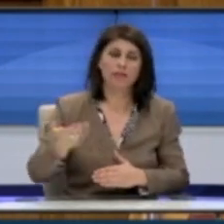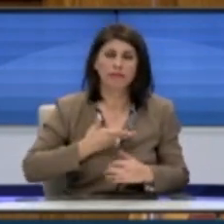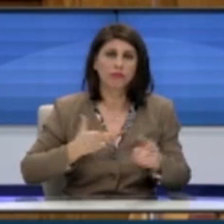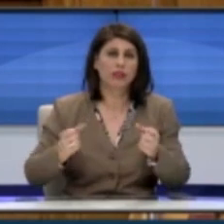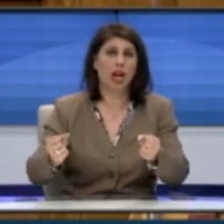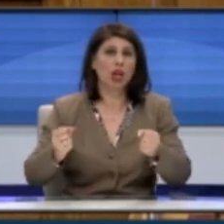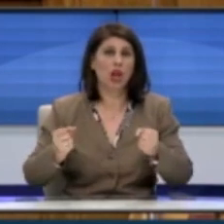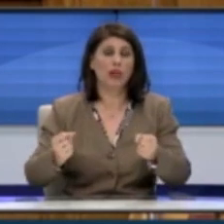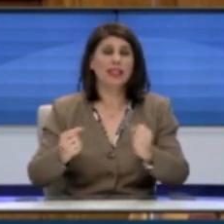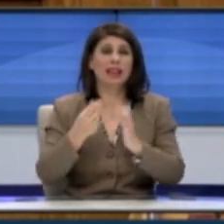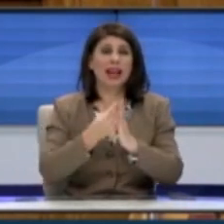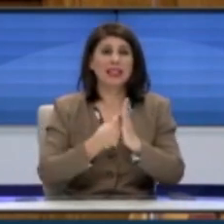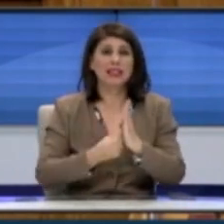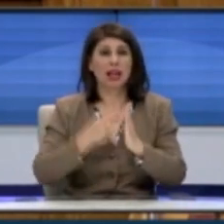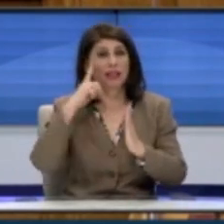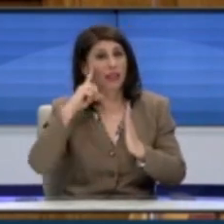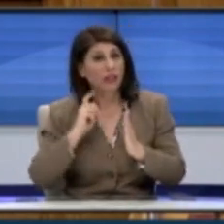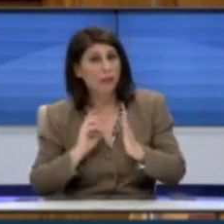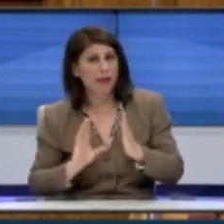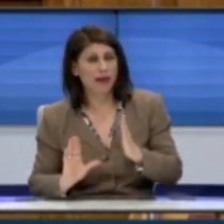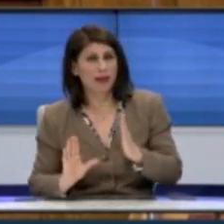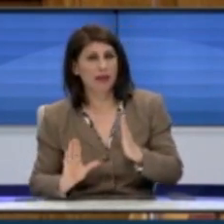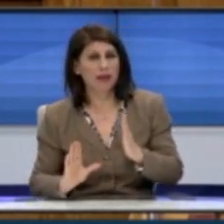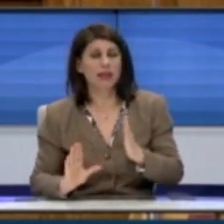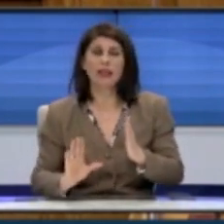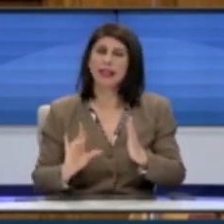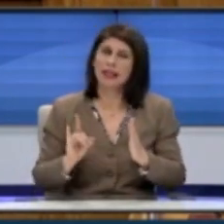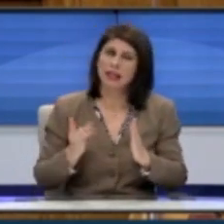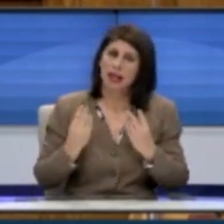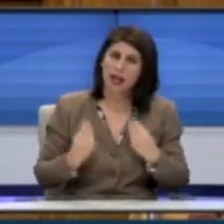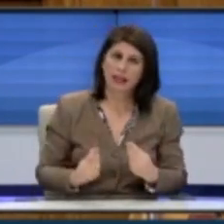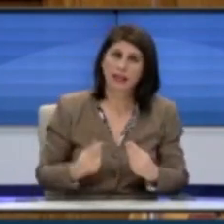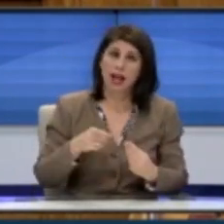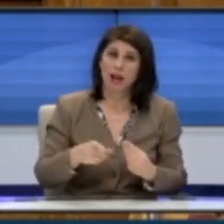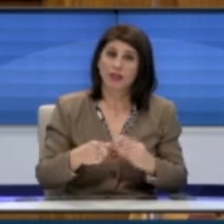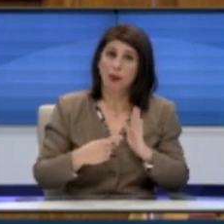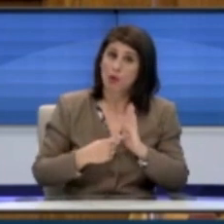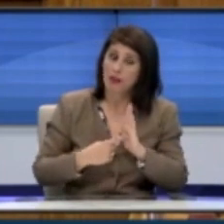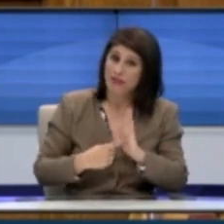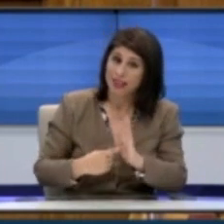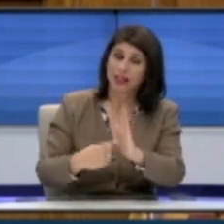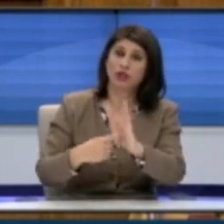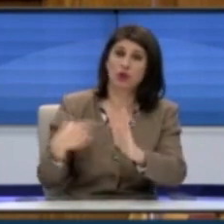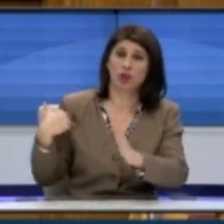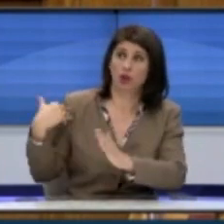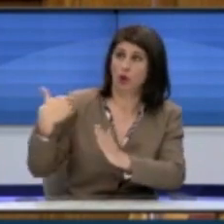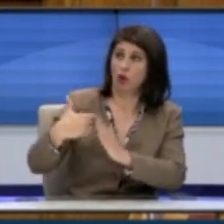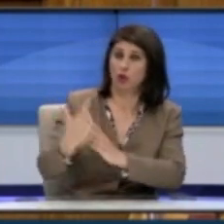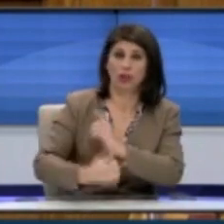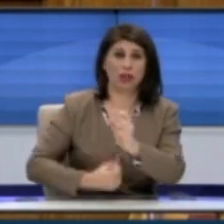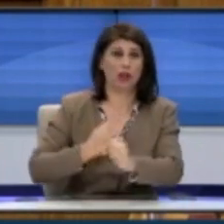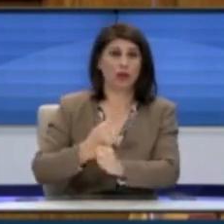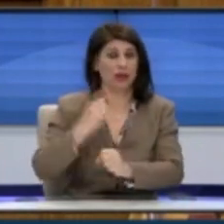τις αξίες σας, τα δεδομένα σας, ή καλύτερα αυτά που εμφανίζονται τόσα χρόνια